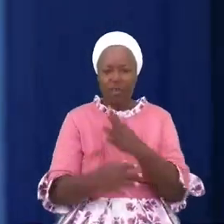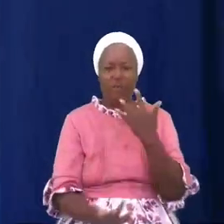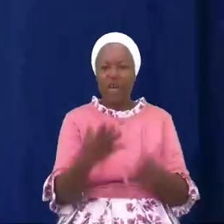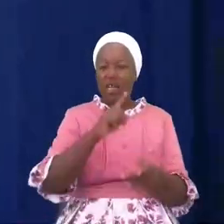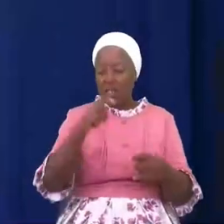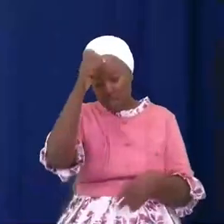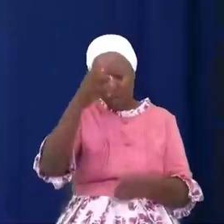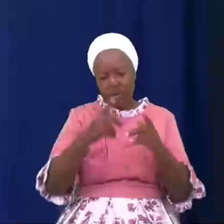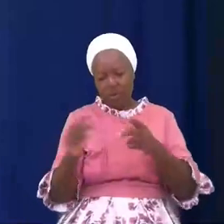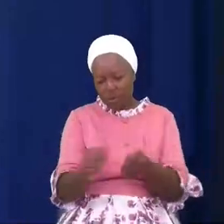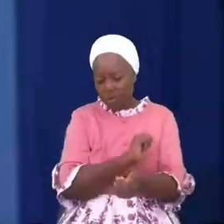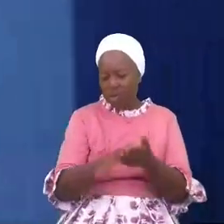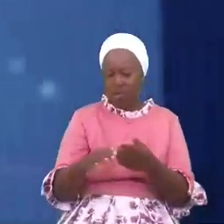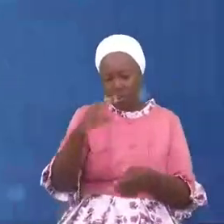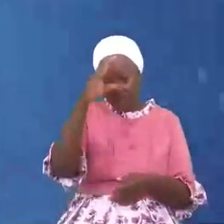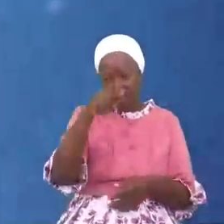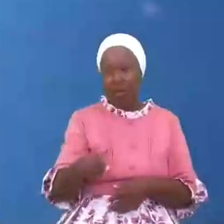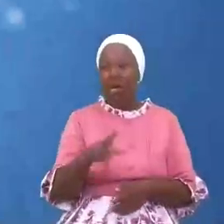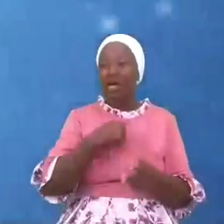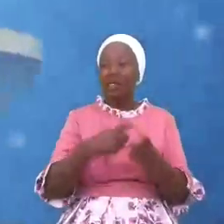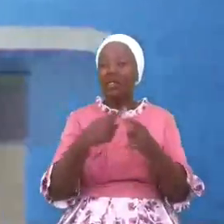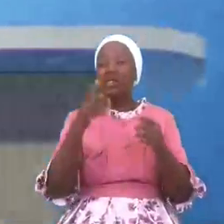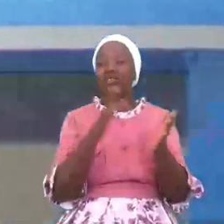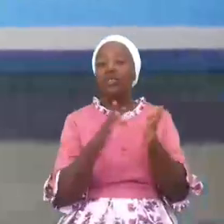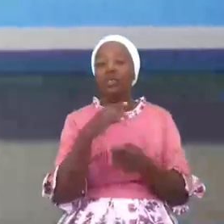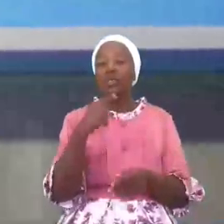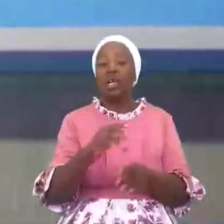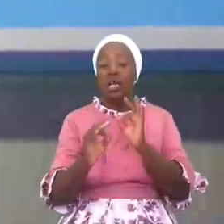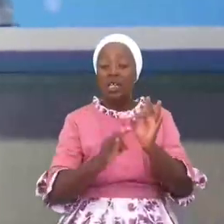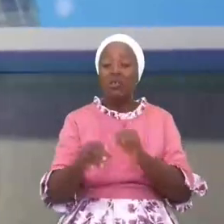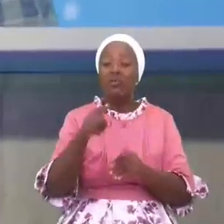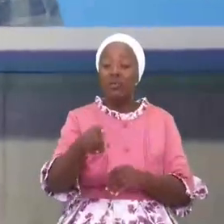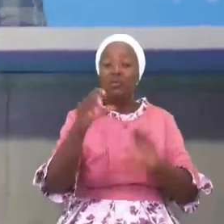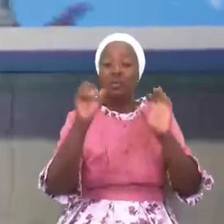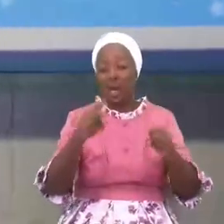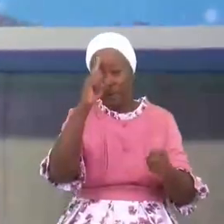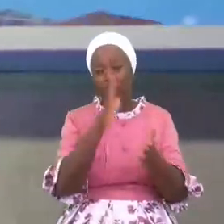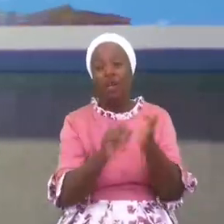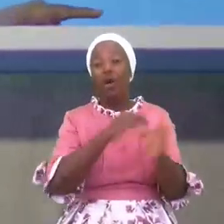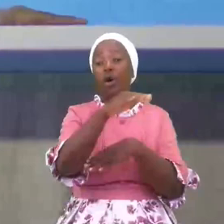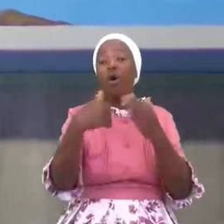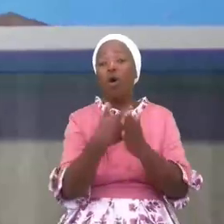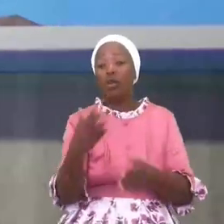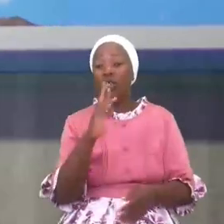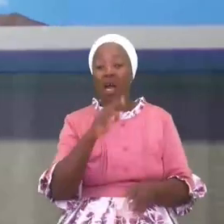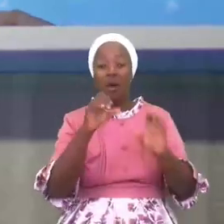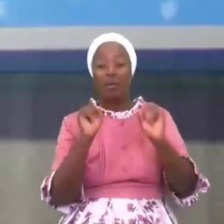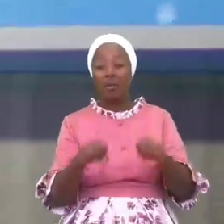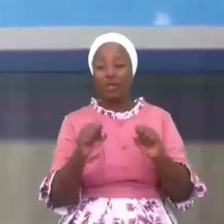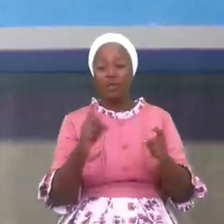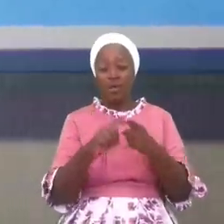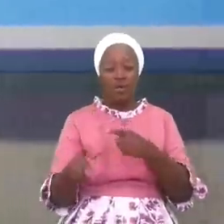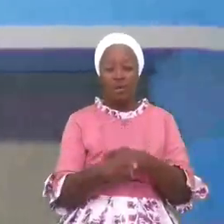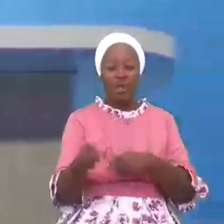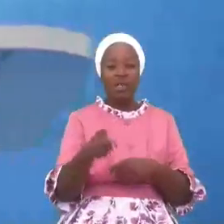détruire. Alors, Jésus-Christ a dit, si tu peux croire, tout est possible à celui qui